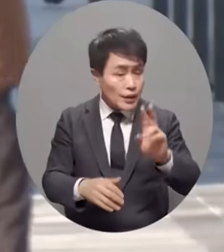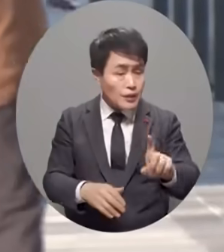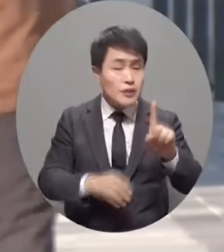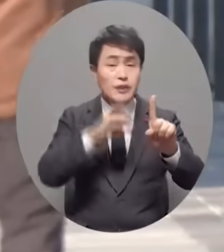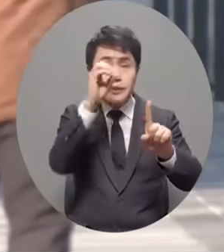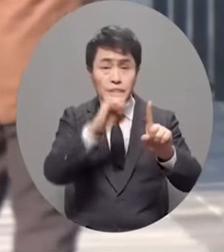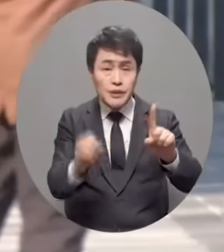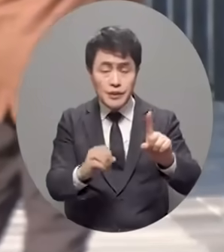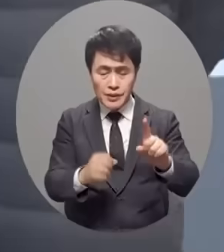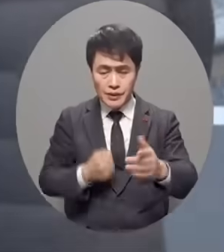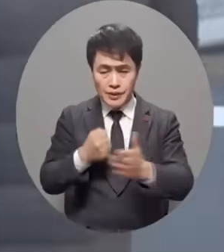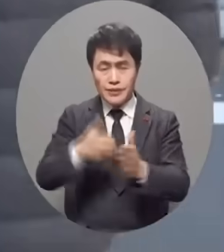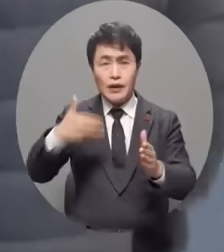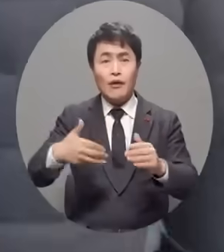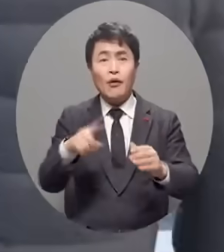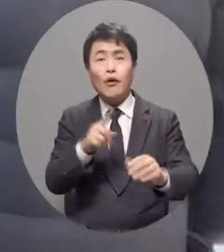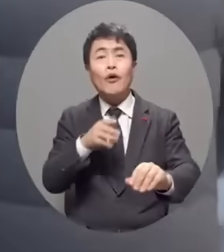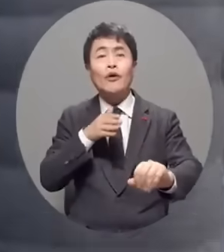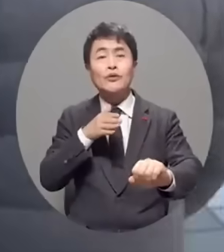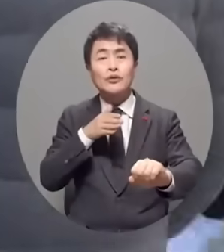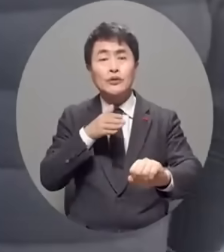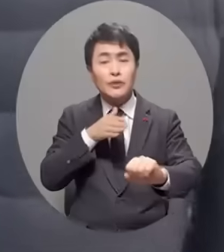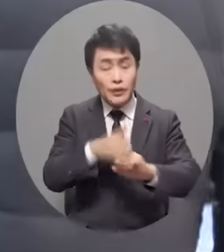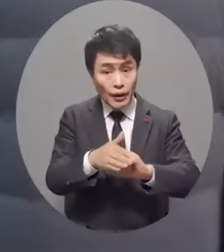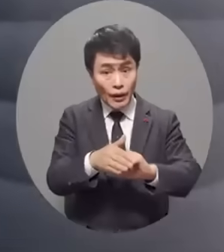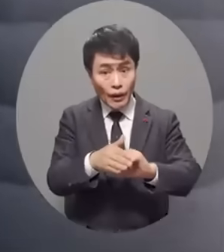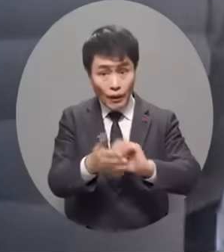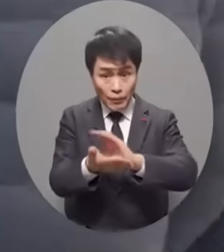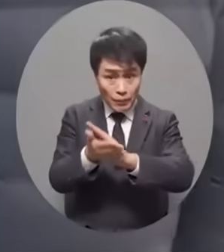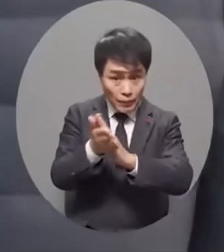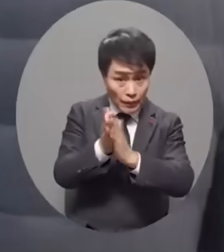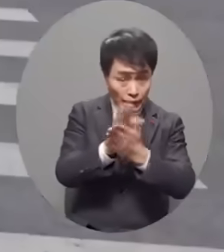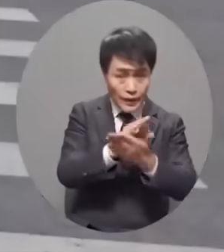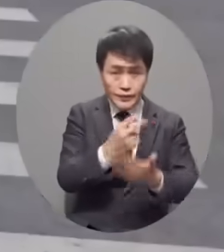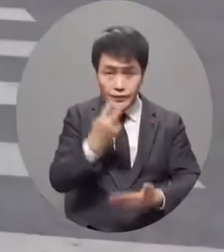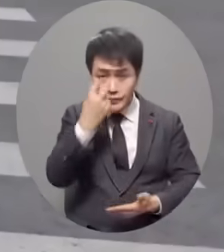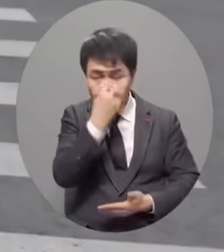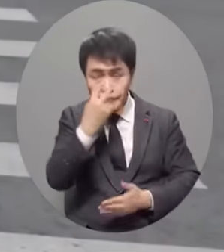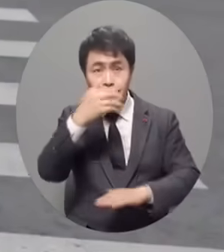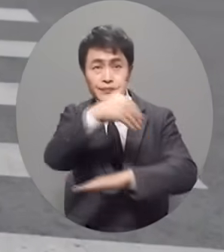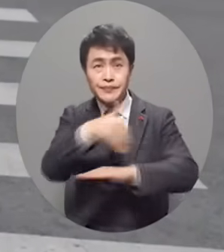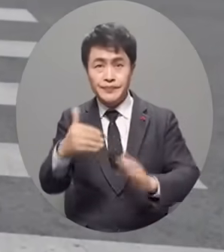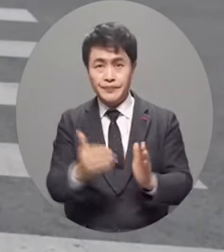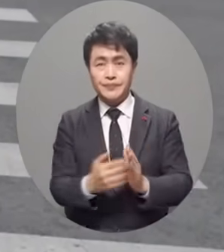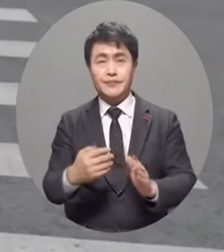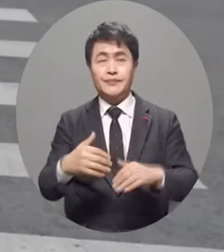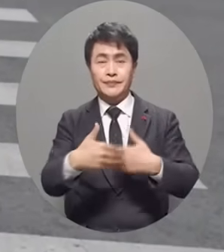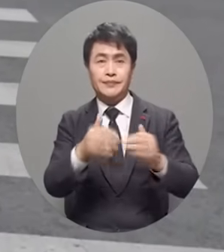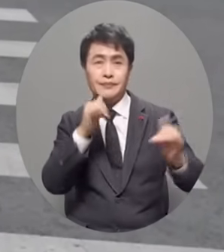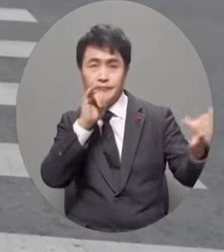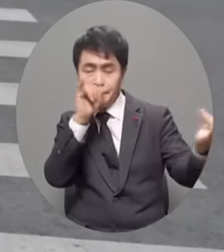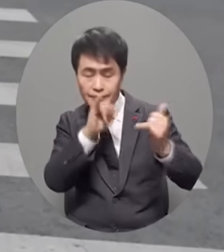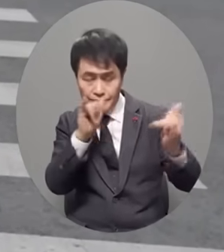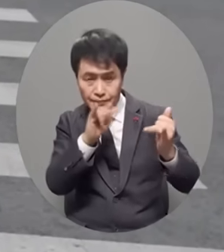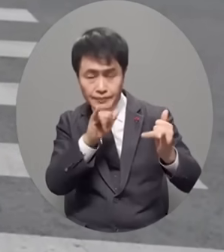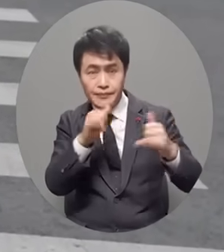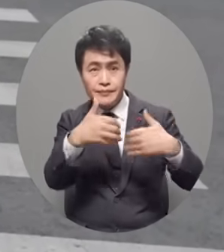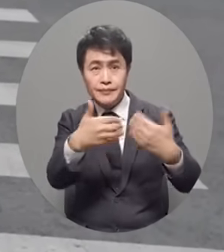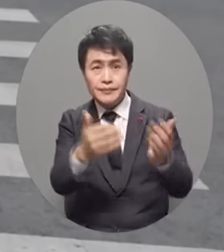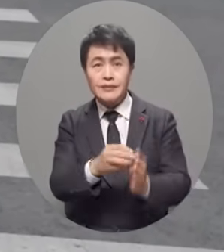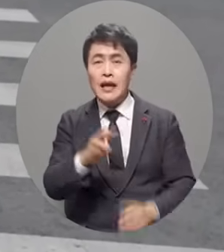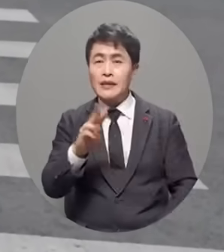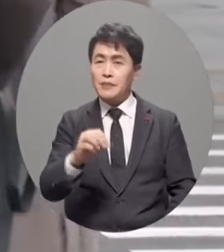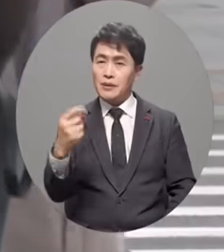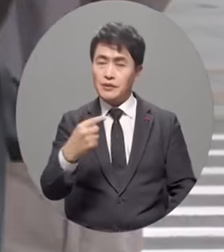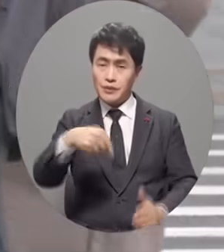21%의 미결정층이 어떻게 움직이는지 살펴볼 예정입니다. 이번 조사는 전화 면접으로 접촉을 시도한 3만 1천여